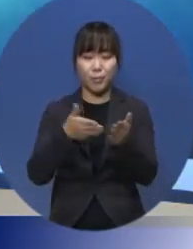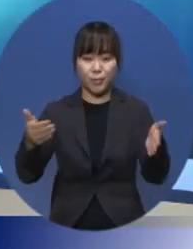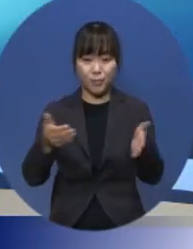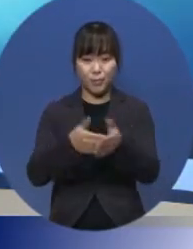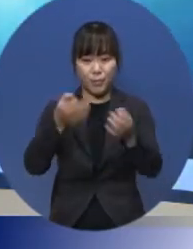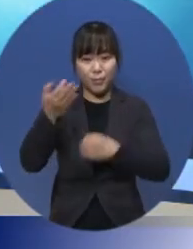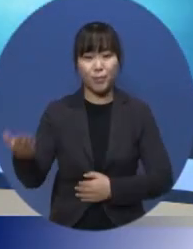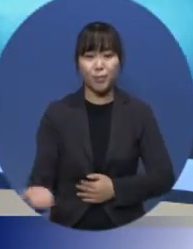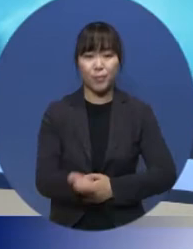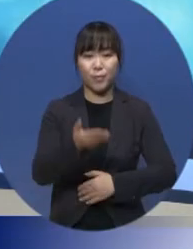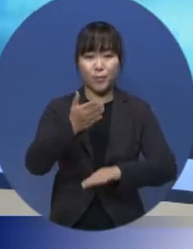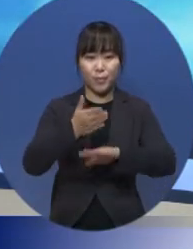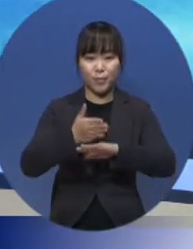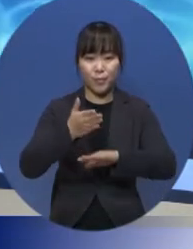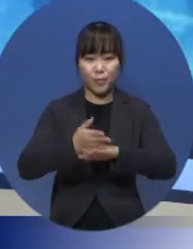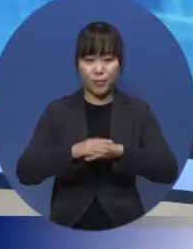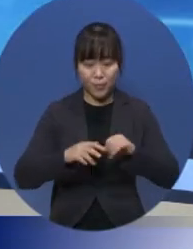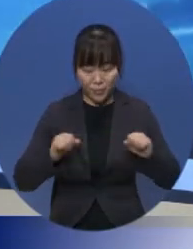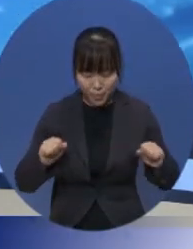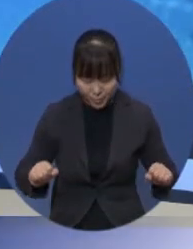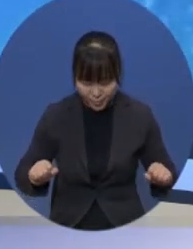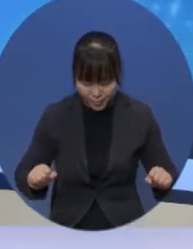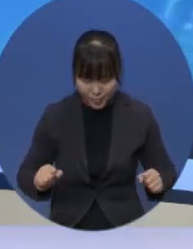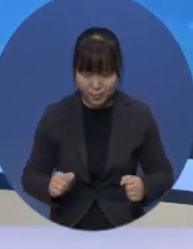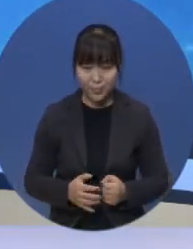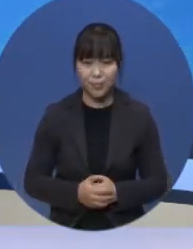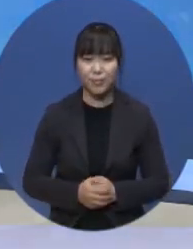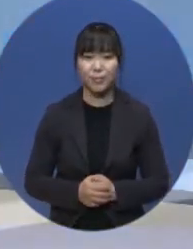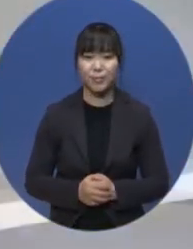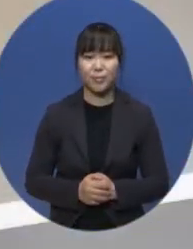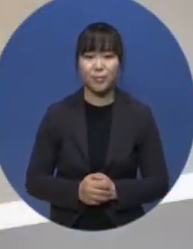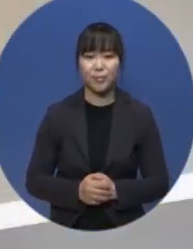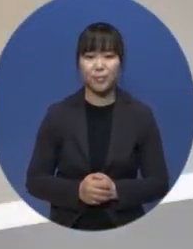마칩니다. 시청해주신 여러분, 고맙습니다.